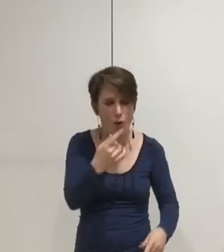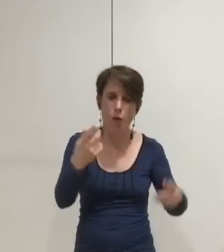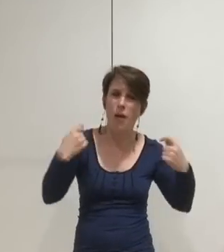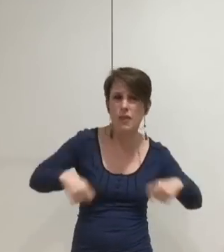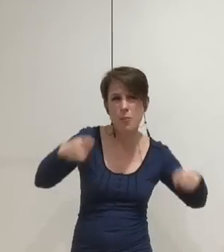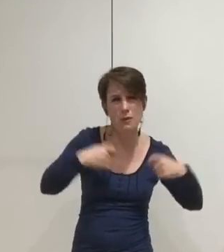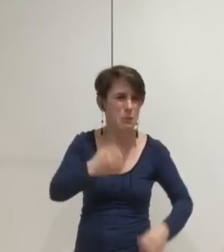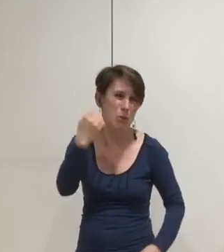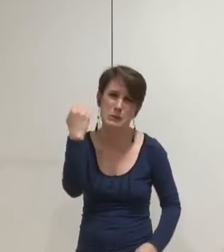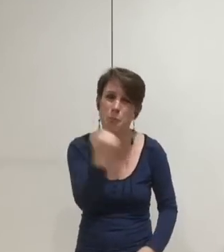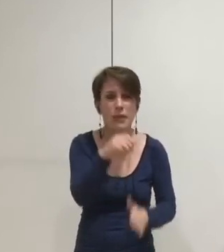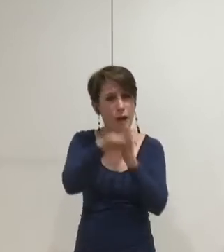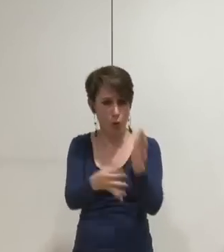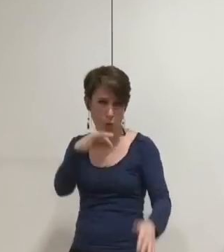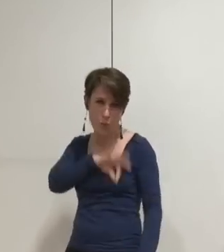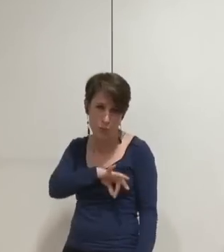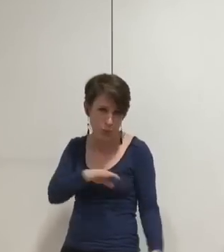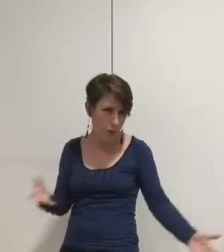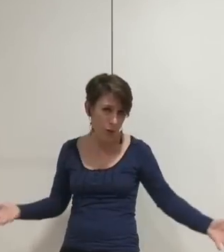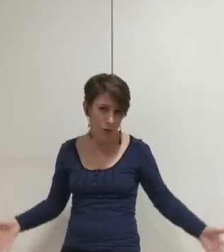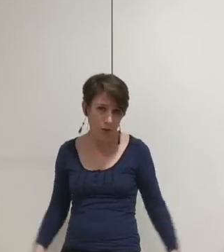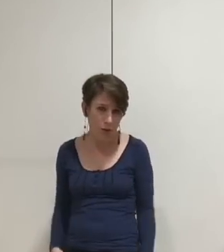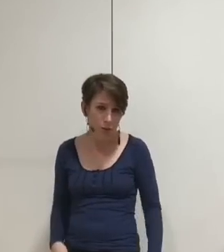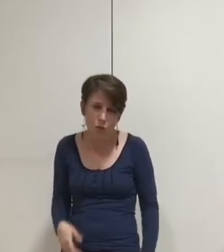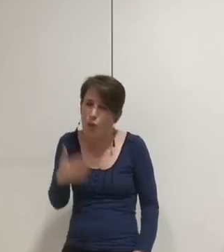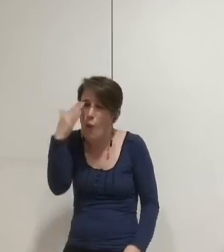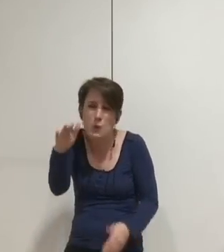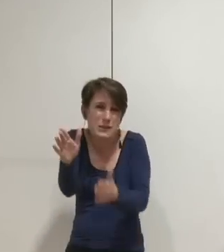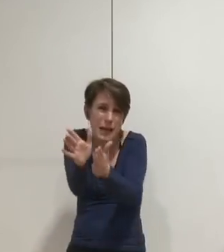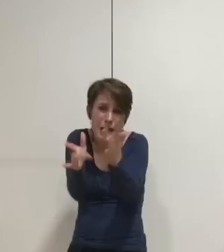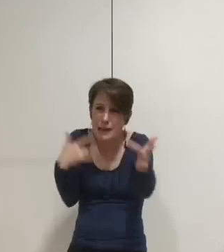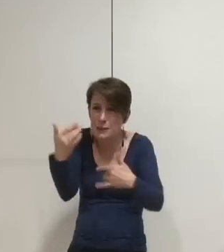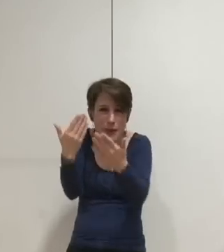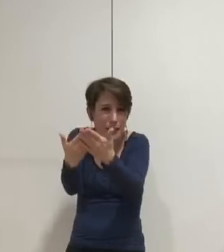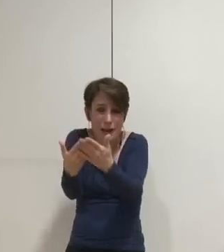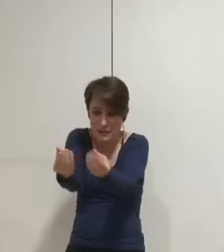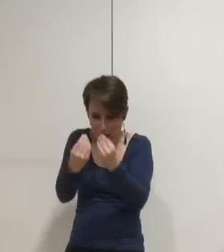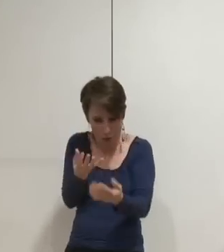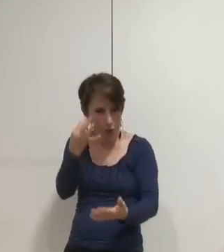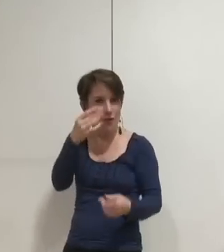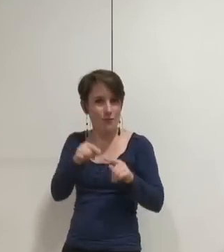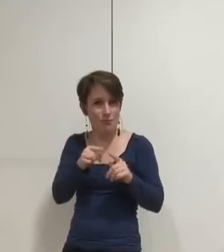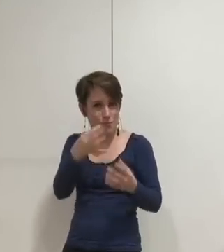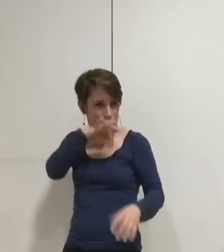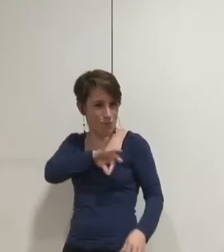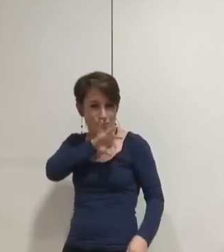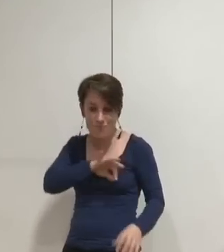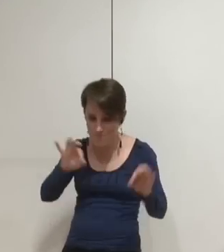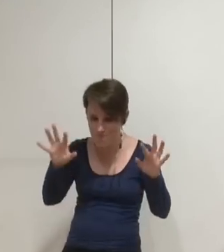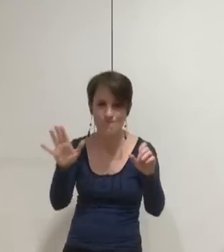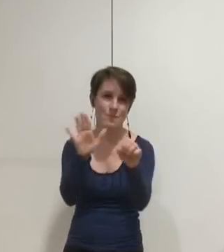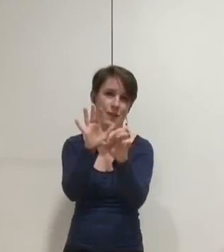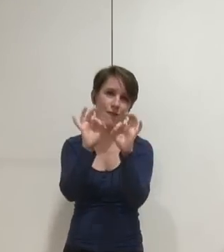opération rentable loin de là on sait très bien que ce type de spectacle n'est pas rentable pour une collectivité locale donc